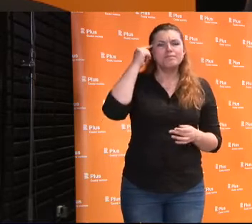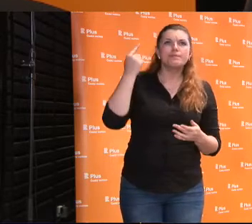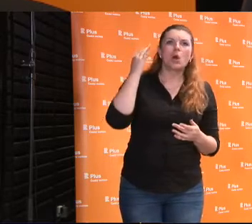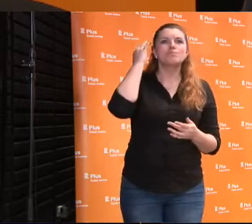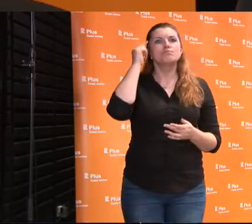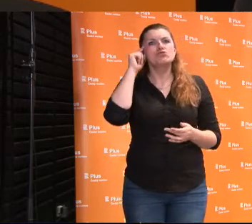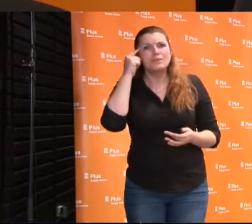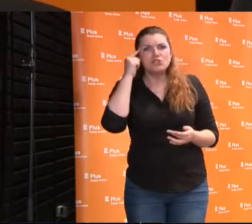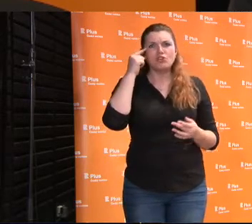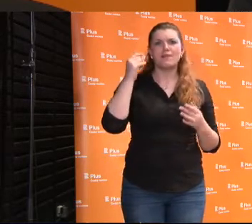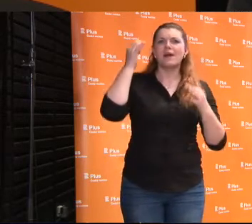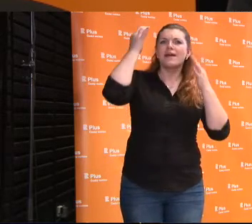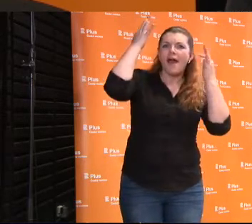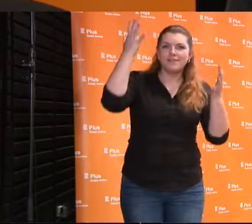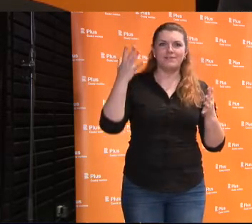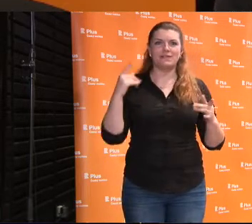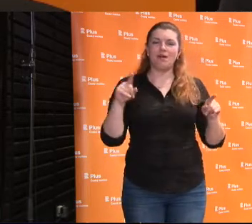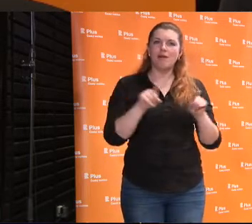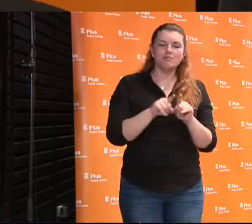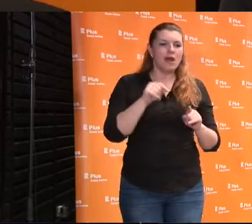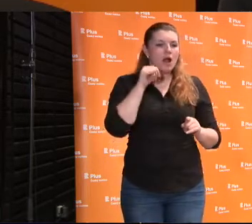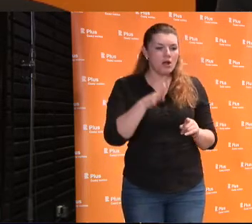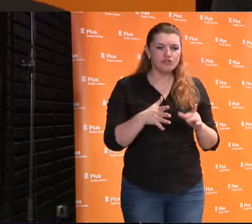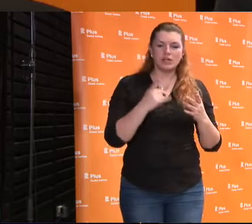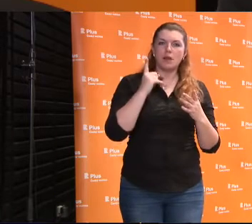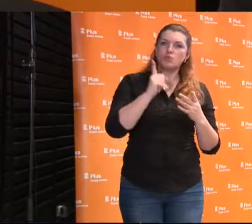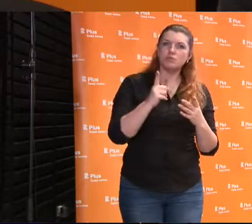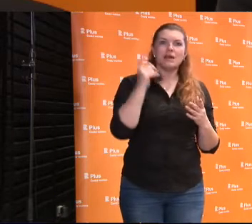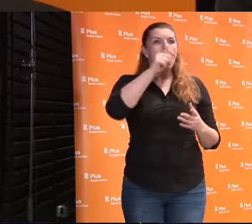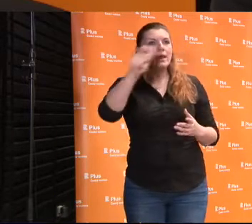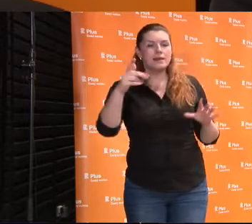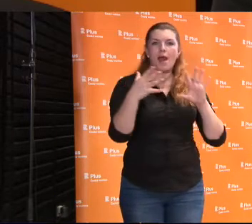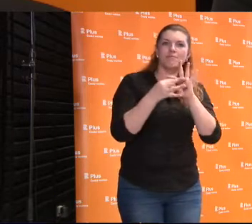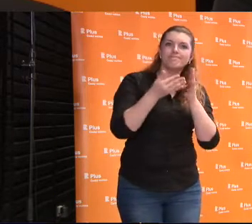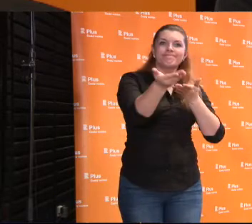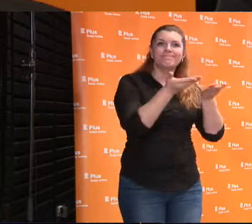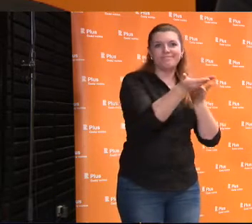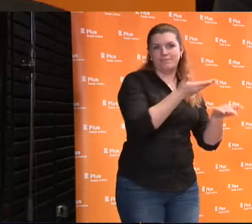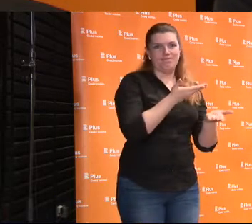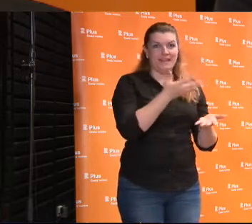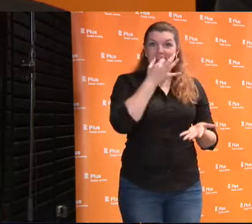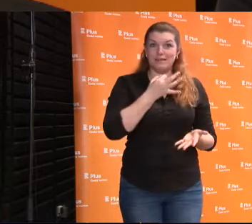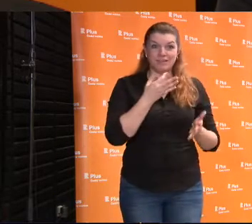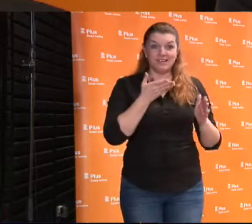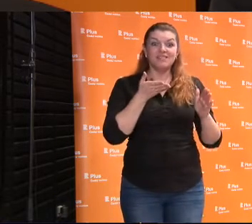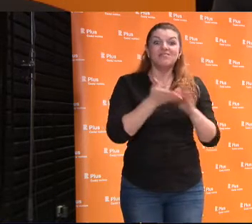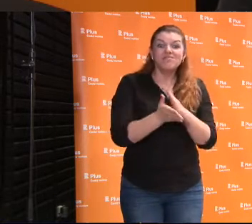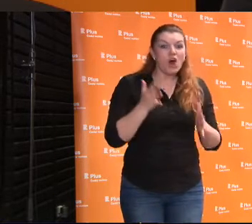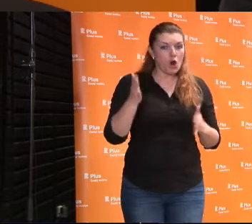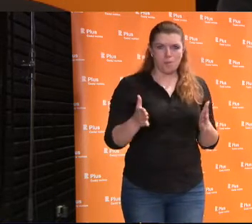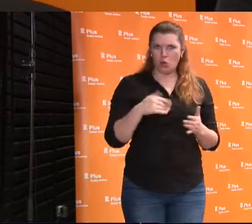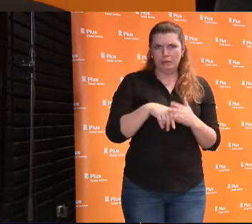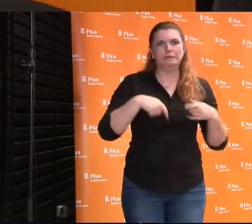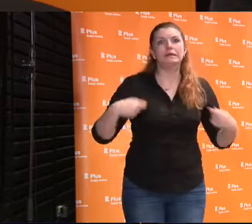kreativitou, tak s intelektuální rutinou, lidskými vztahy, organizací. Na to by byl robot ještě drahý. Co bude